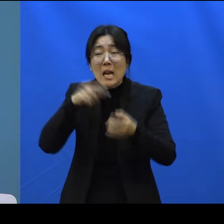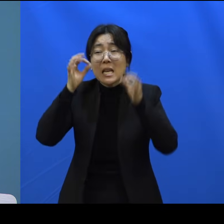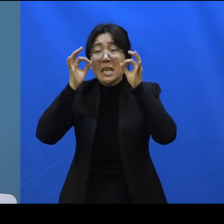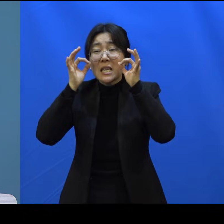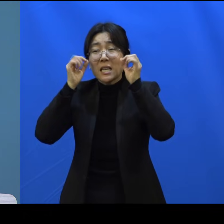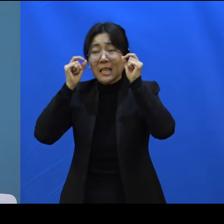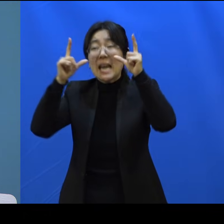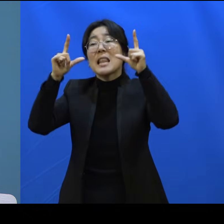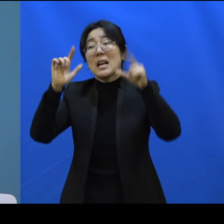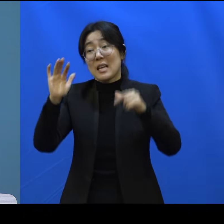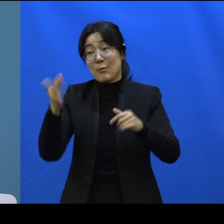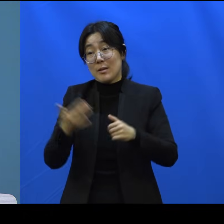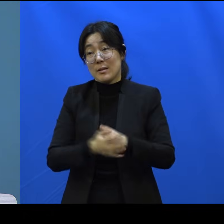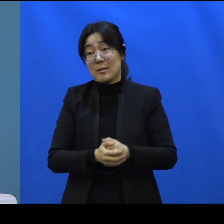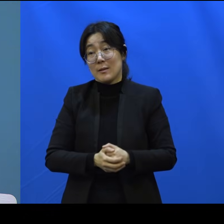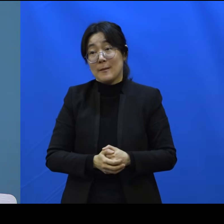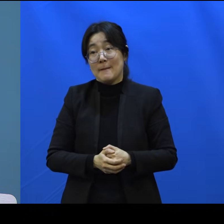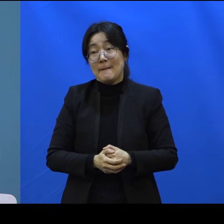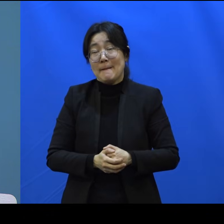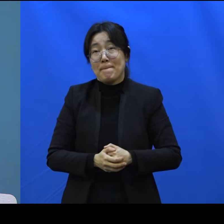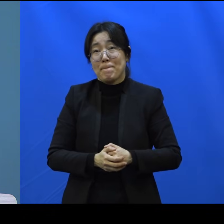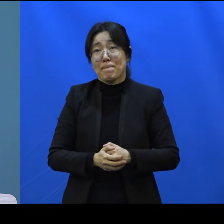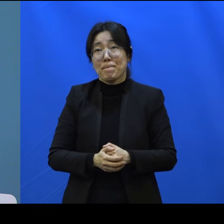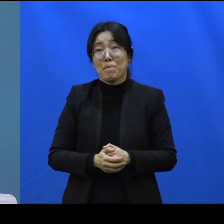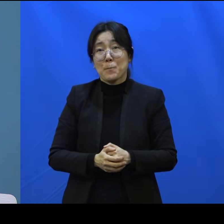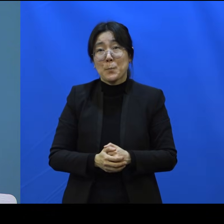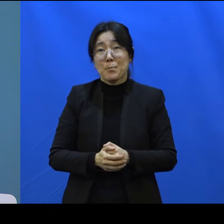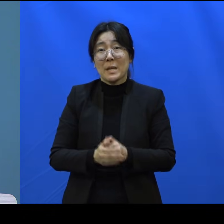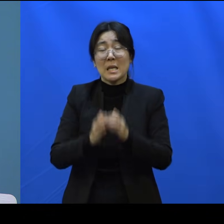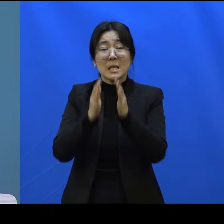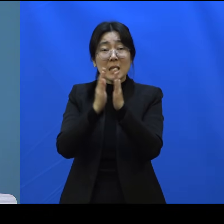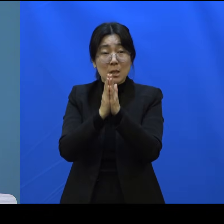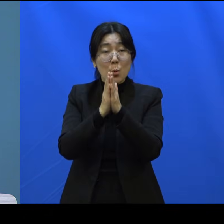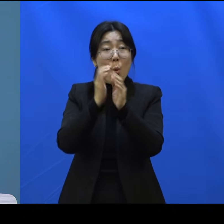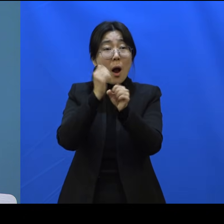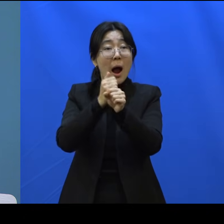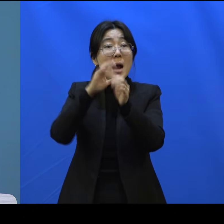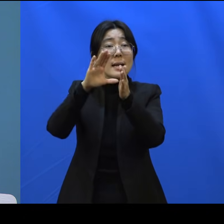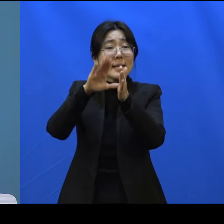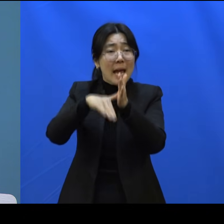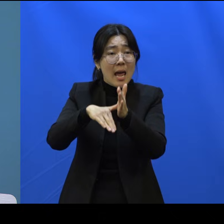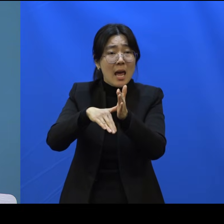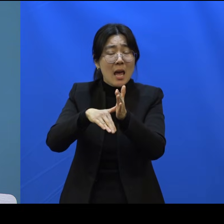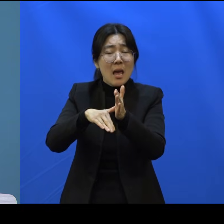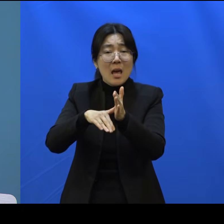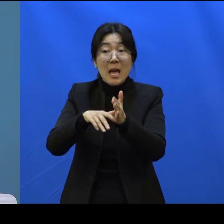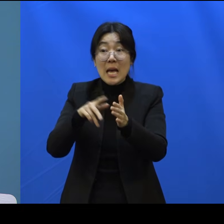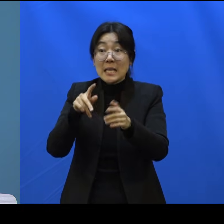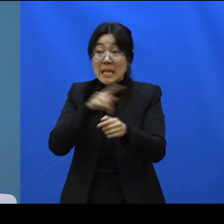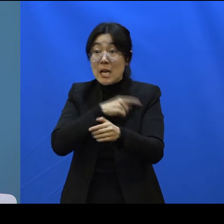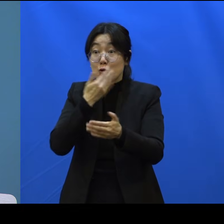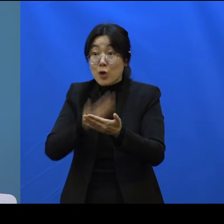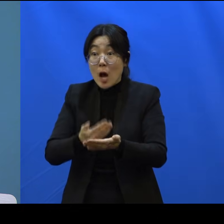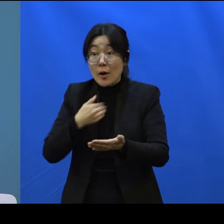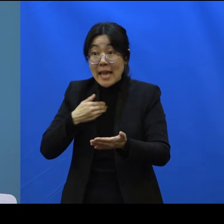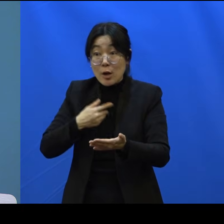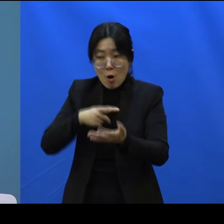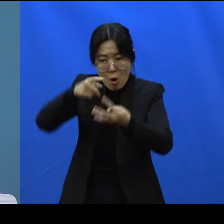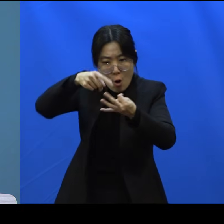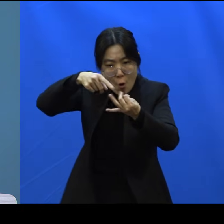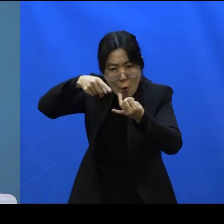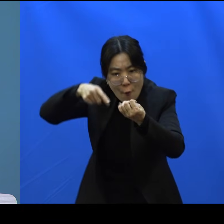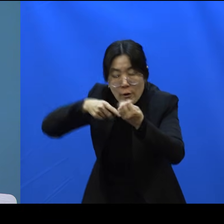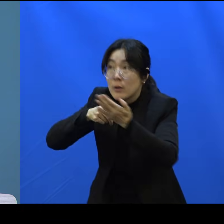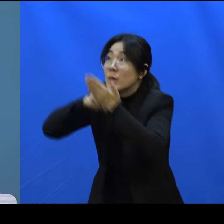이걸 깨달은 겁니다, 여러분. 그러니까 여러분, 기도에서 중요한 거는 하나님의 뜻을 깨닫는 겁니다. 하나님의